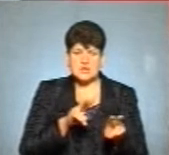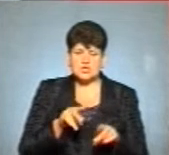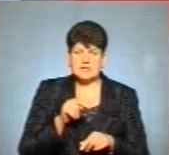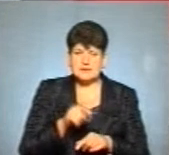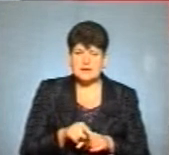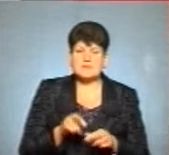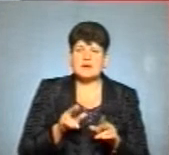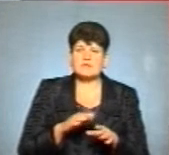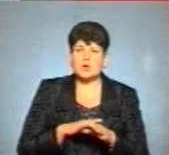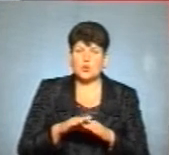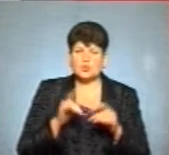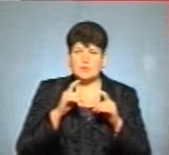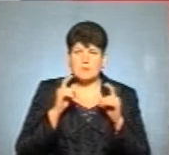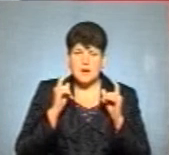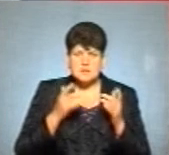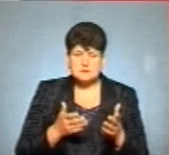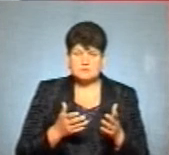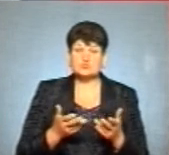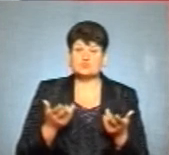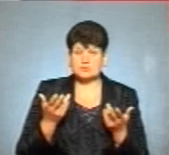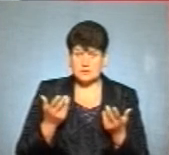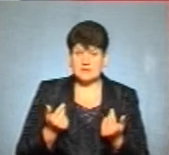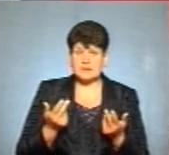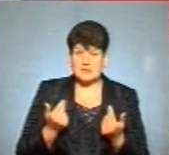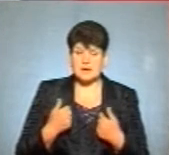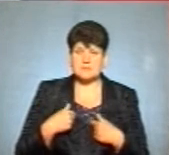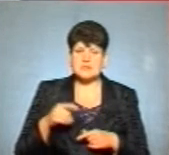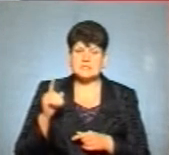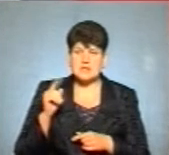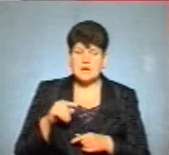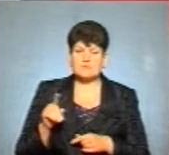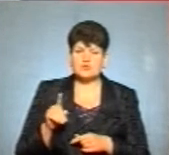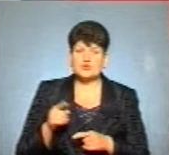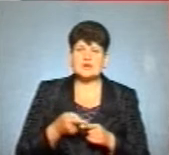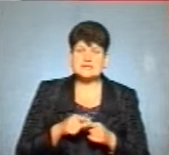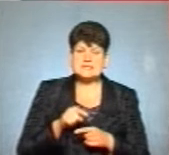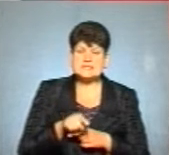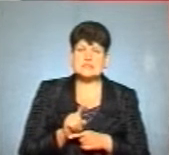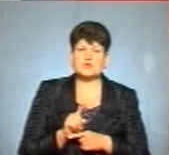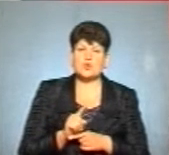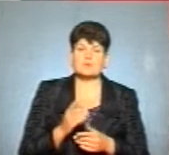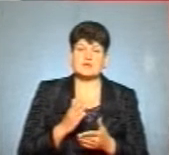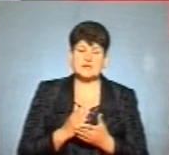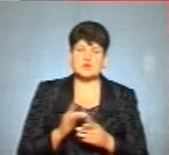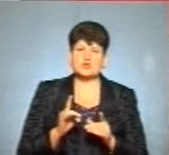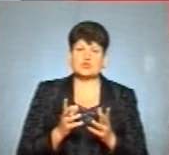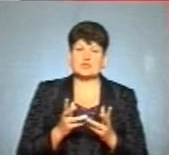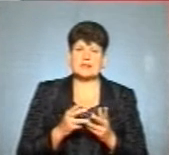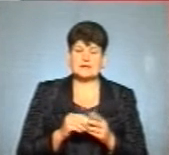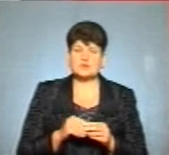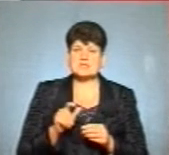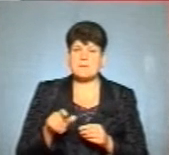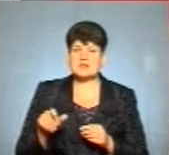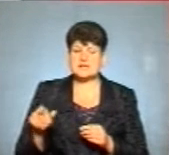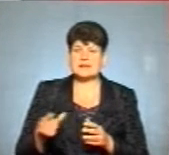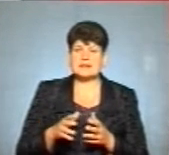дотримуються маскового режиму? Так, ну, ми ж знаємо, що, власне, і ті норми є щодо кількості пасажирів, не